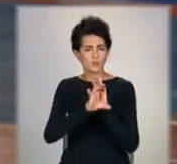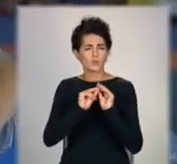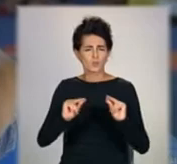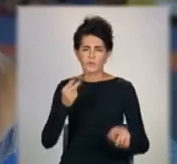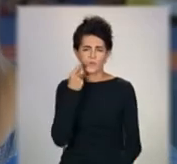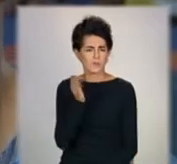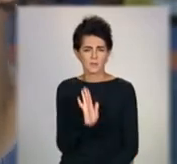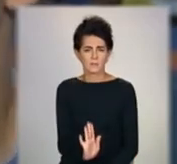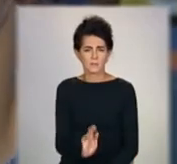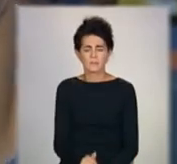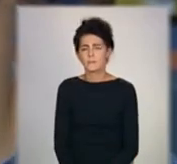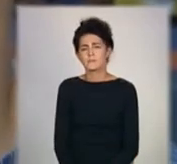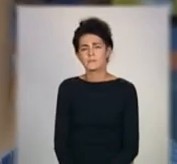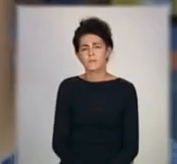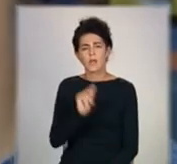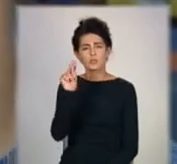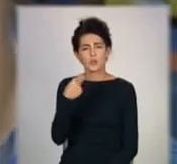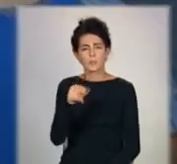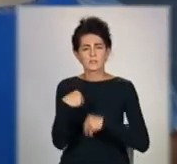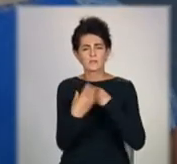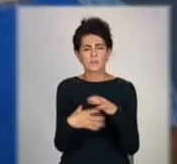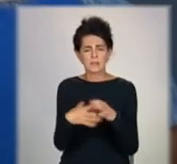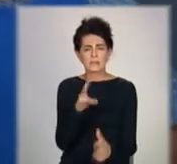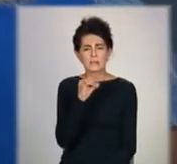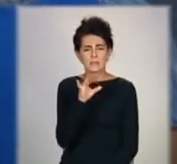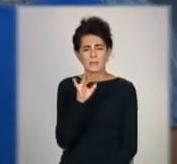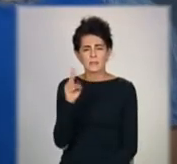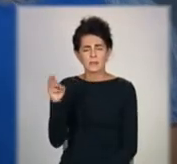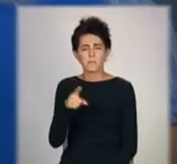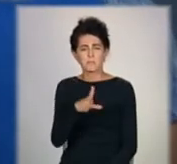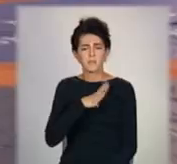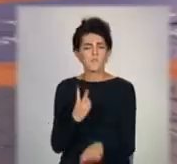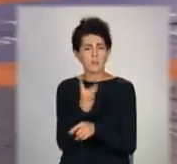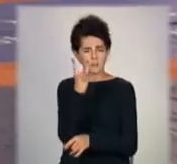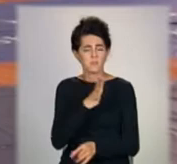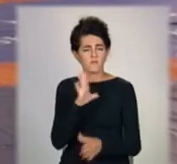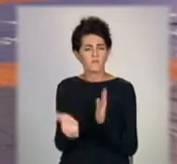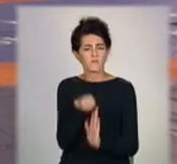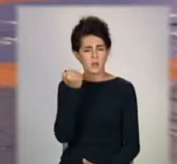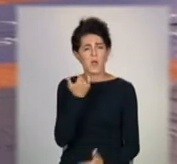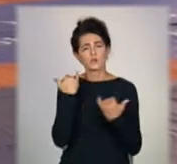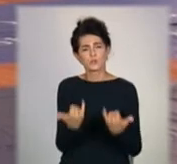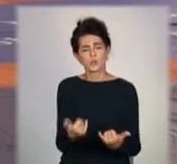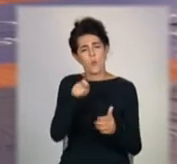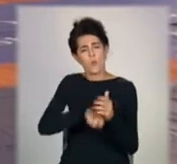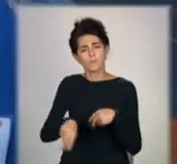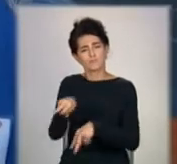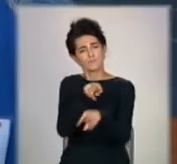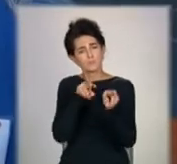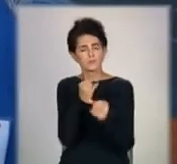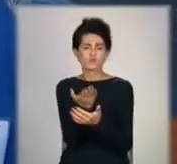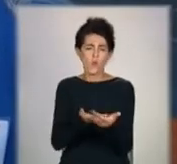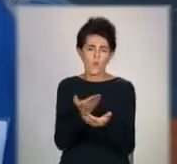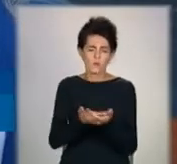все. Чинний чемпіон світу Микита Дементьєв двічі перемагав у цьому турнірі. Нині хлопець – спостерігач та порадник.